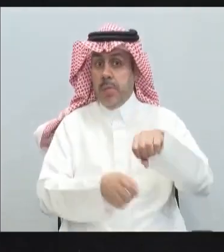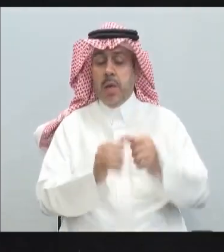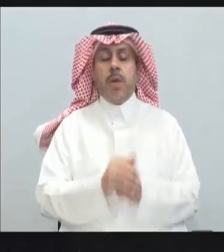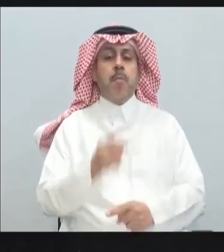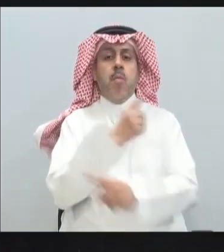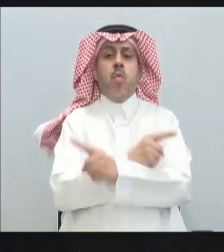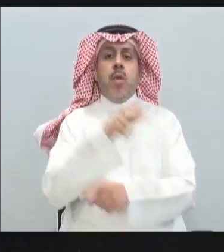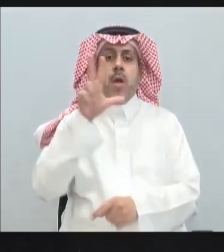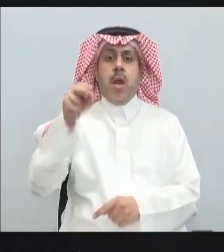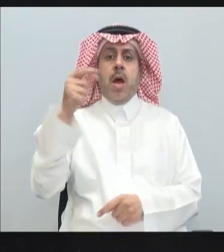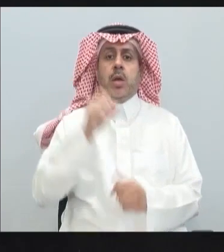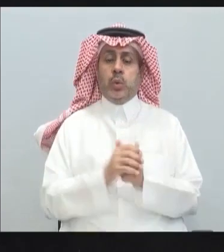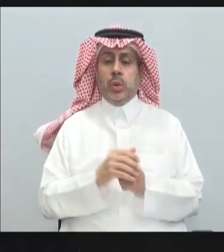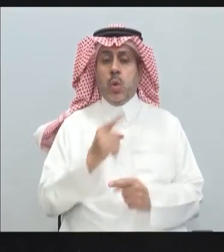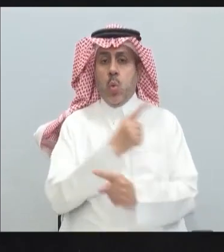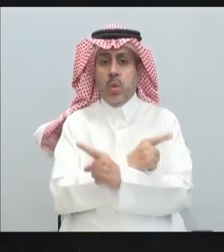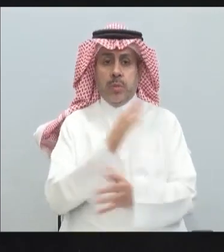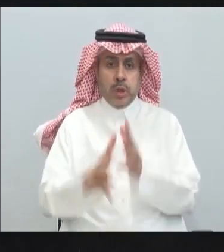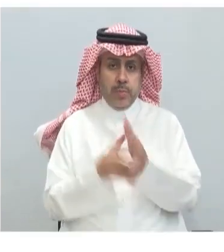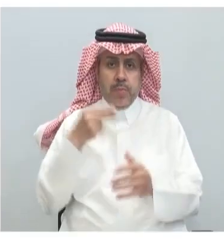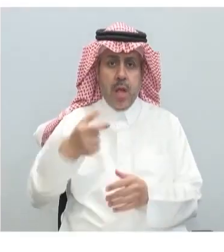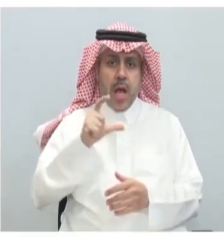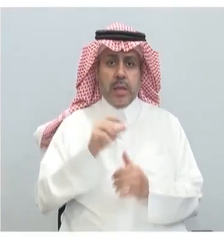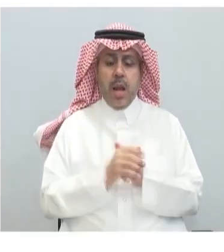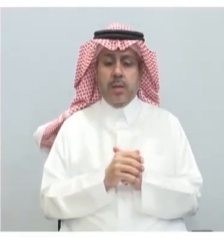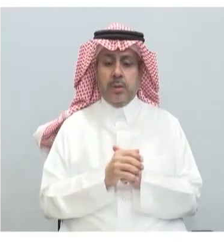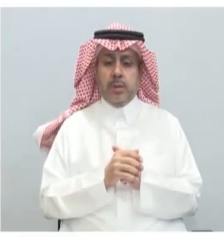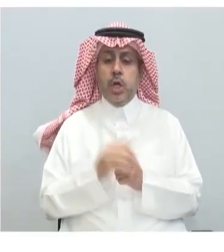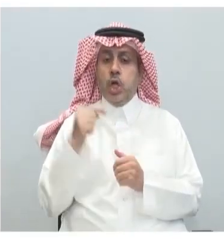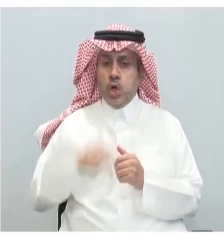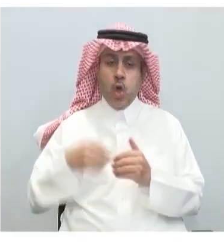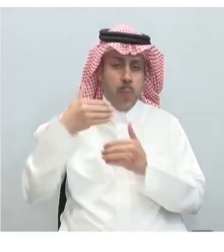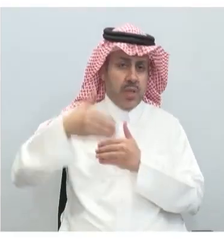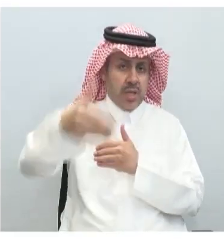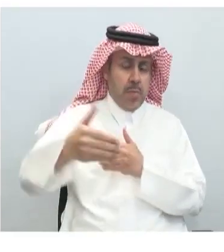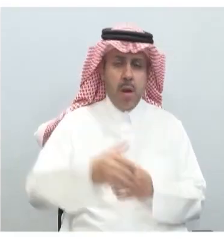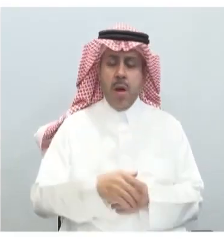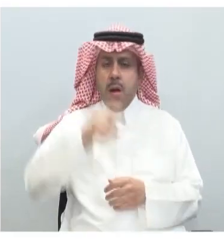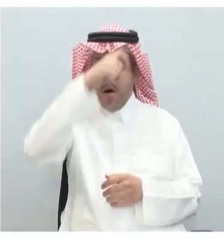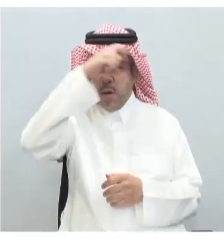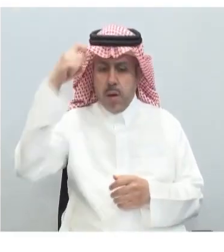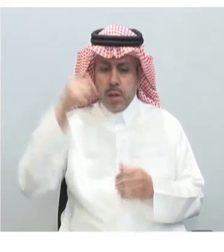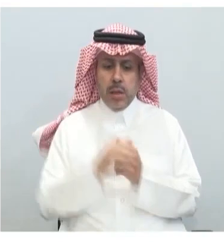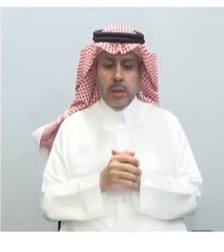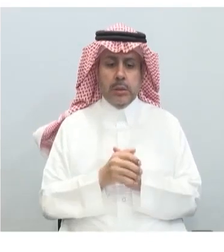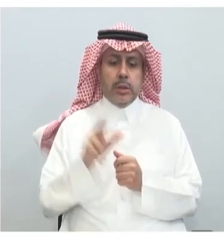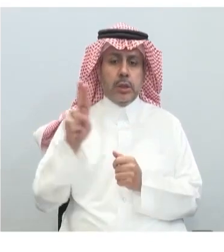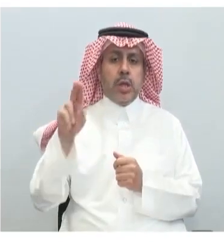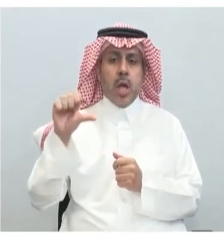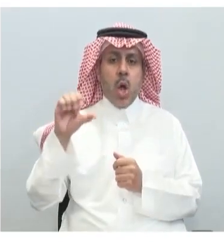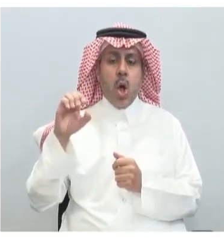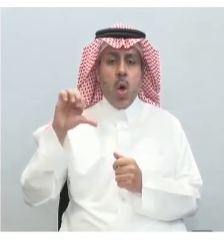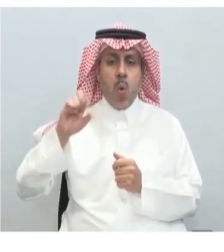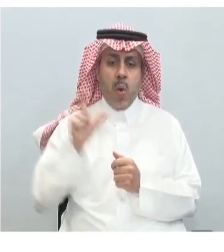العنود العتيبي نرحب باستاذ لغه الاشاره عادل سويلم باذن الله اليوم سنستكمل حراره التكوين القياسيه واليوم سيكون عن